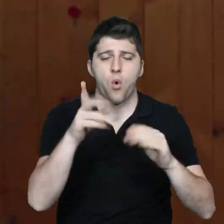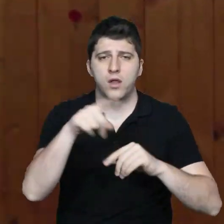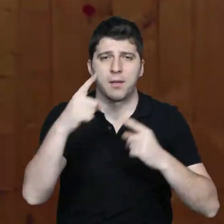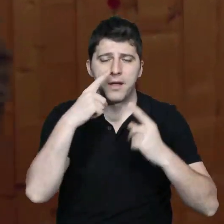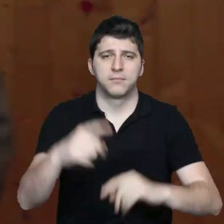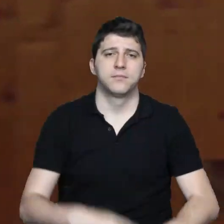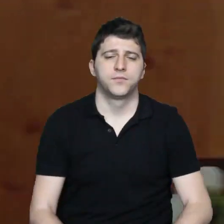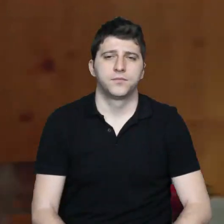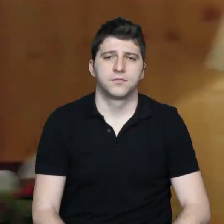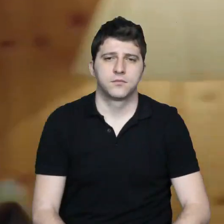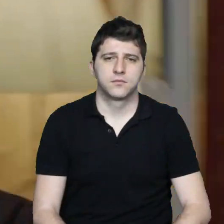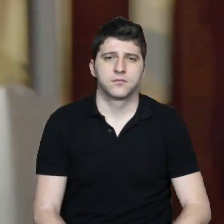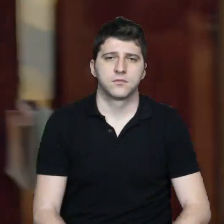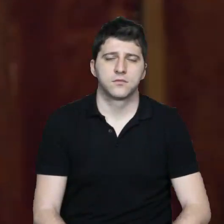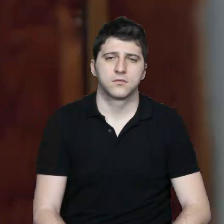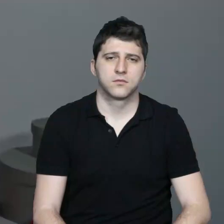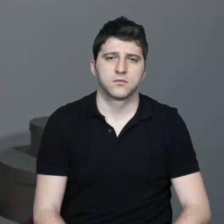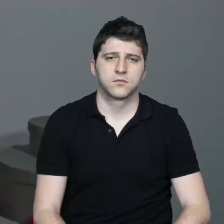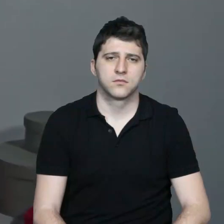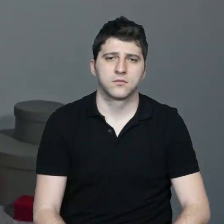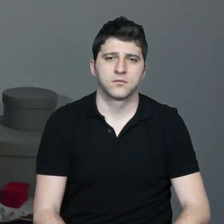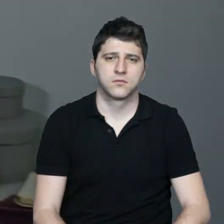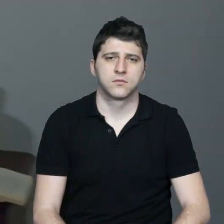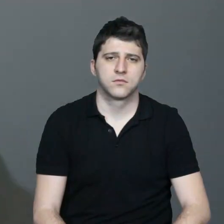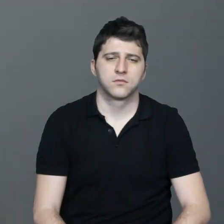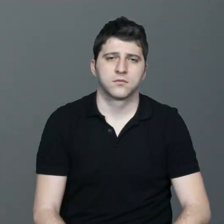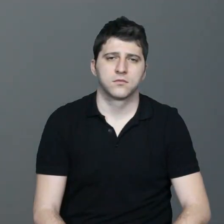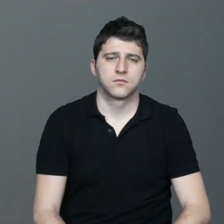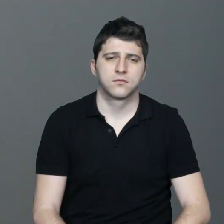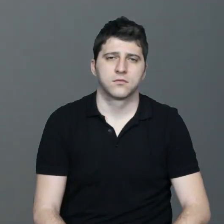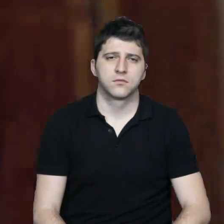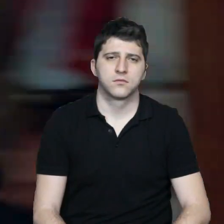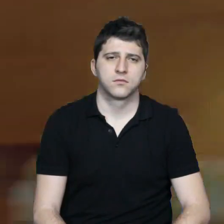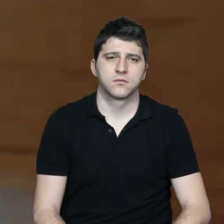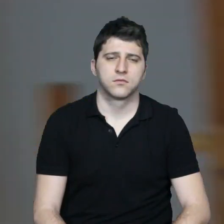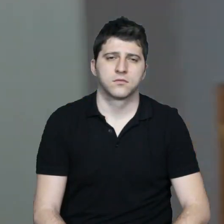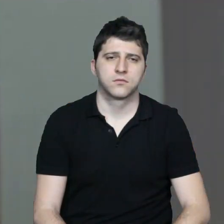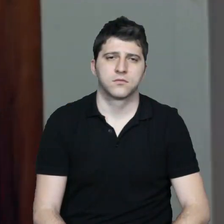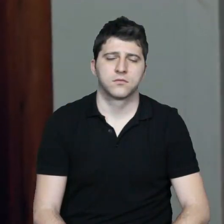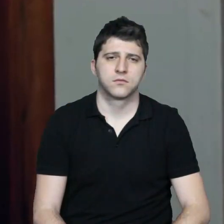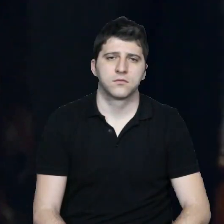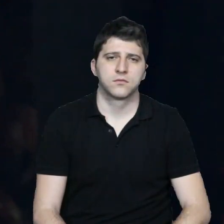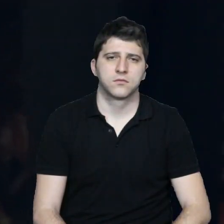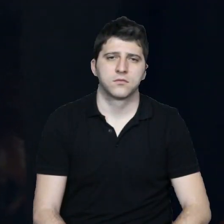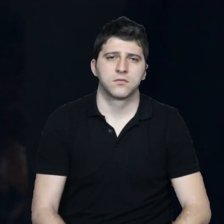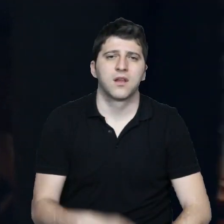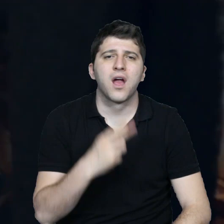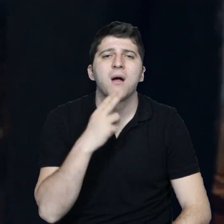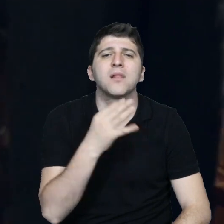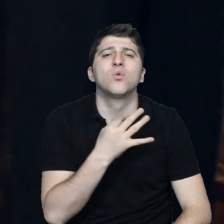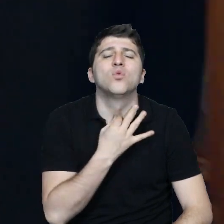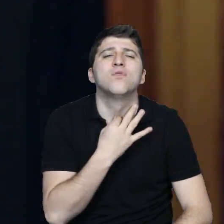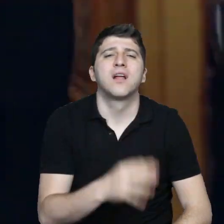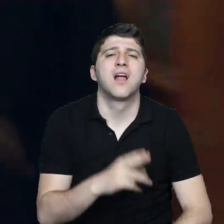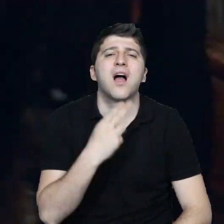bakalım. Ellerinde tüfekleriyle evdeler. Aysu odada bir komodini kapının arkasına çekeledi. Abla